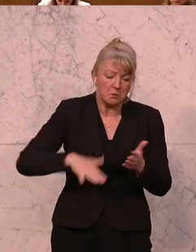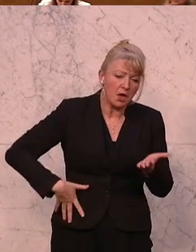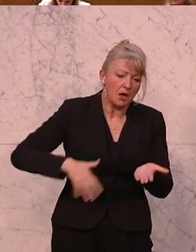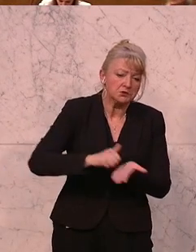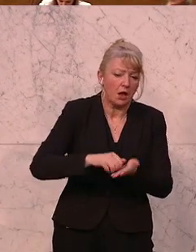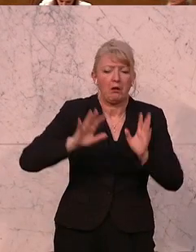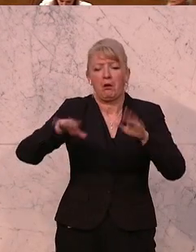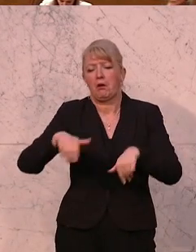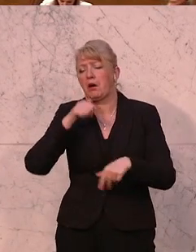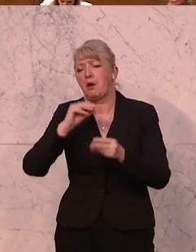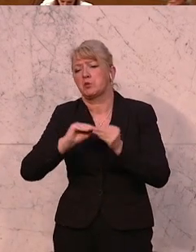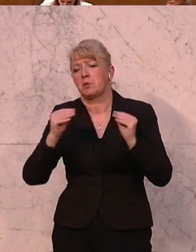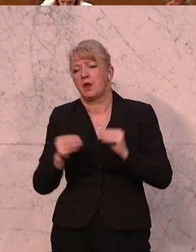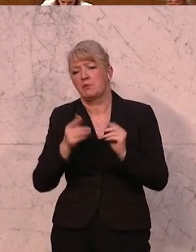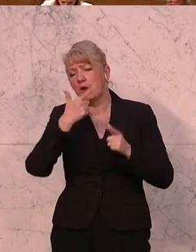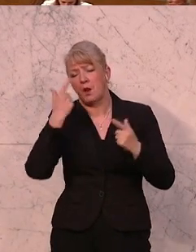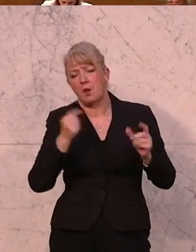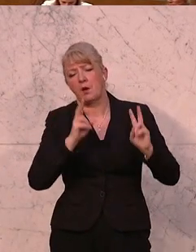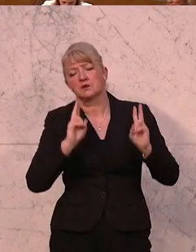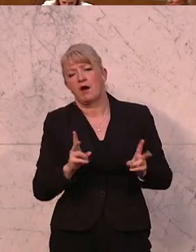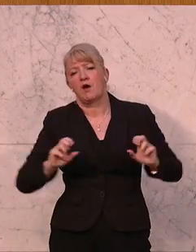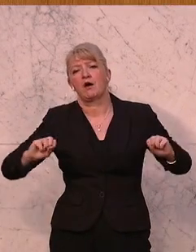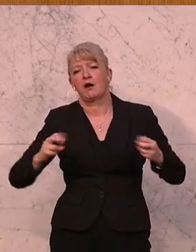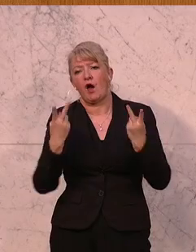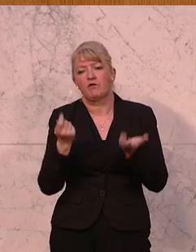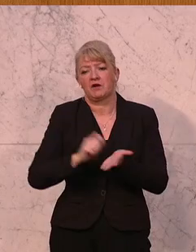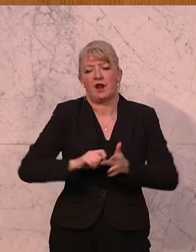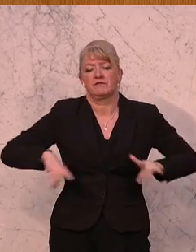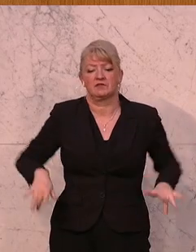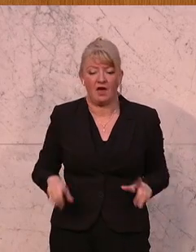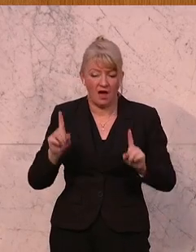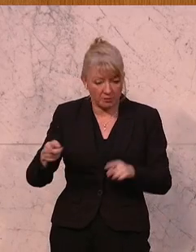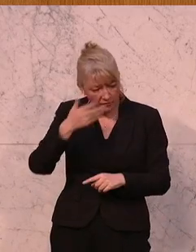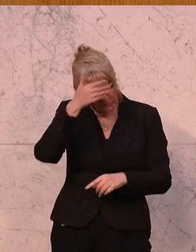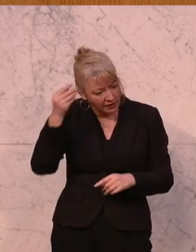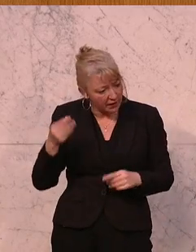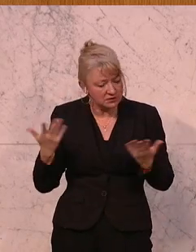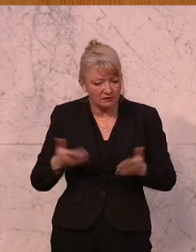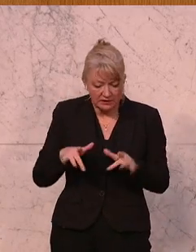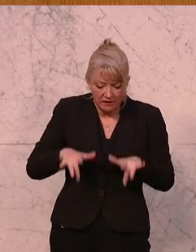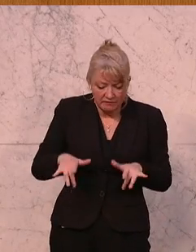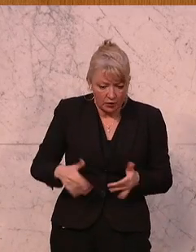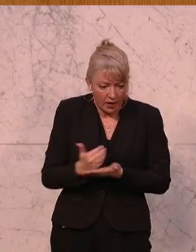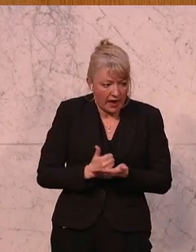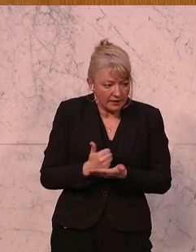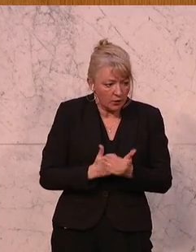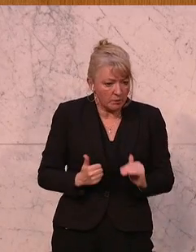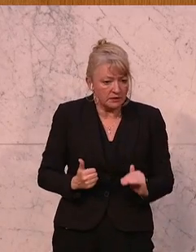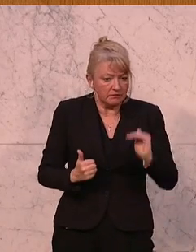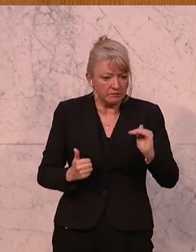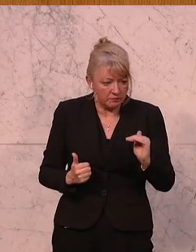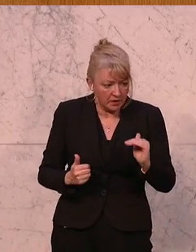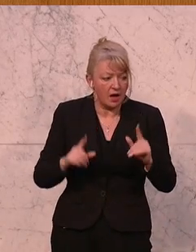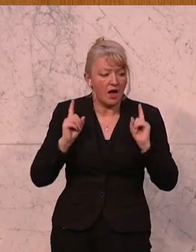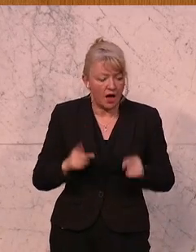Problem. Wir haben diese super tolle Kaufkraft. Ich habe zwar vergessen zu sagen, dass das verfügbare Einkommen gestiegen ist, das Haushaltseinkommen,